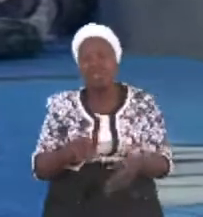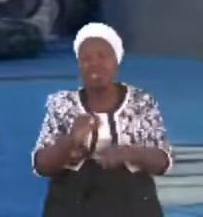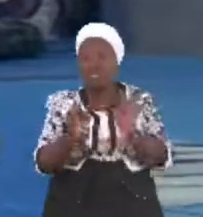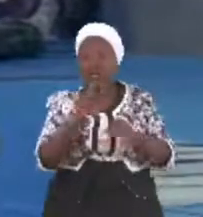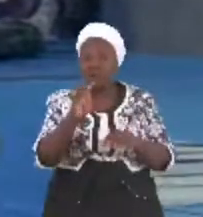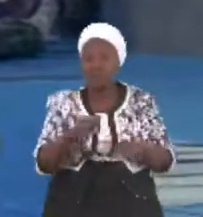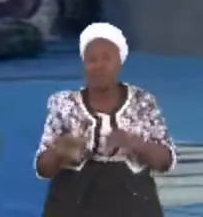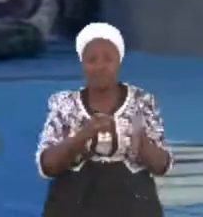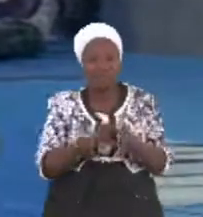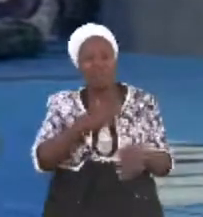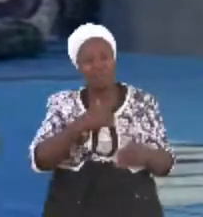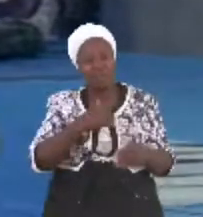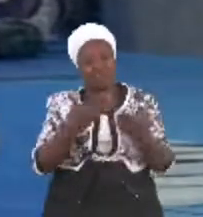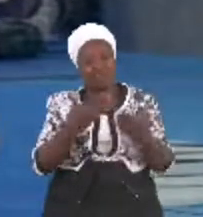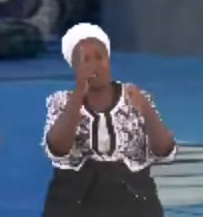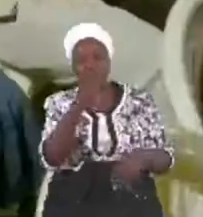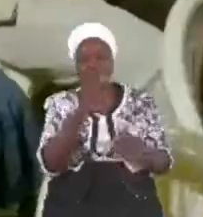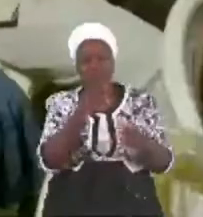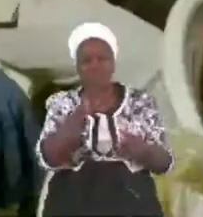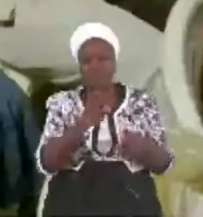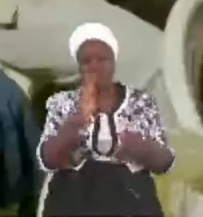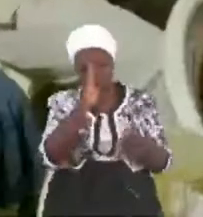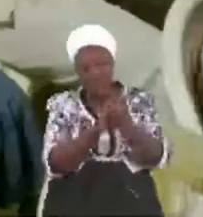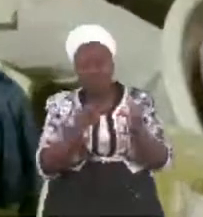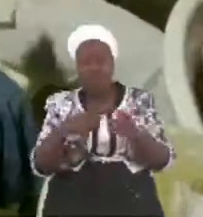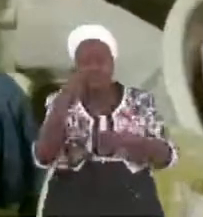Si tu peux croire, Dieu merci, tu crois. Dis, je crois.